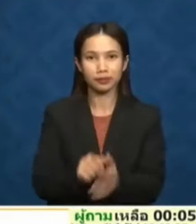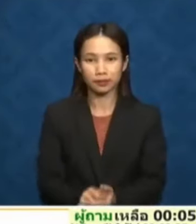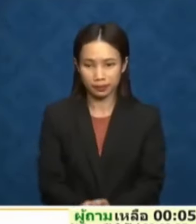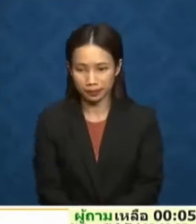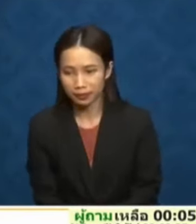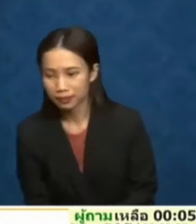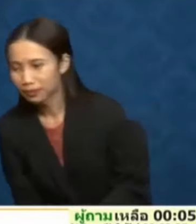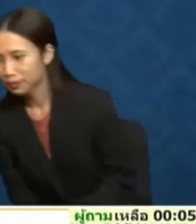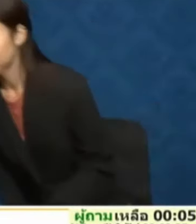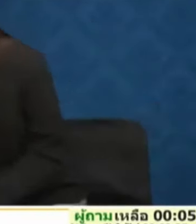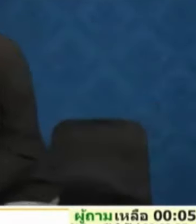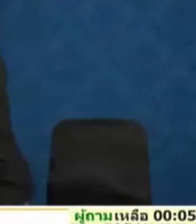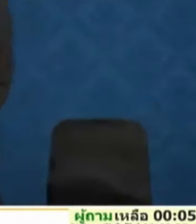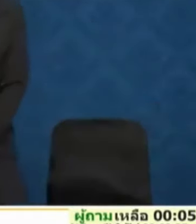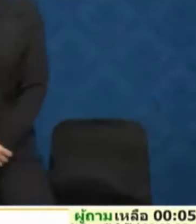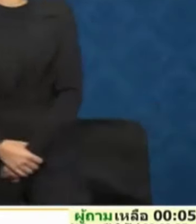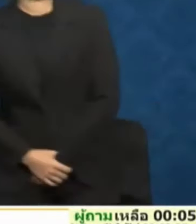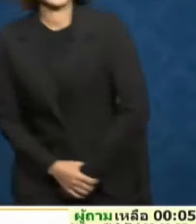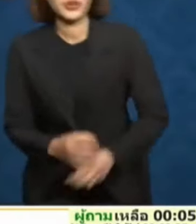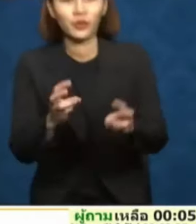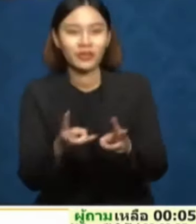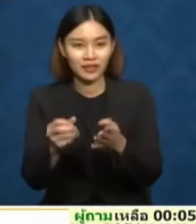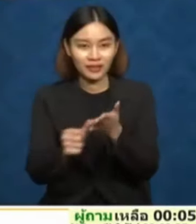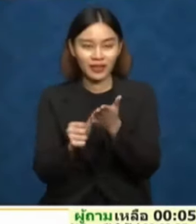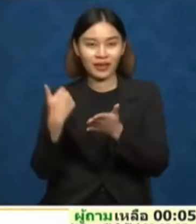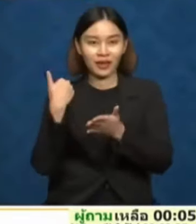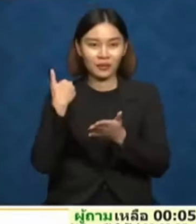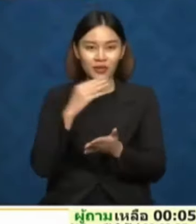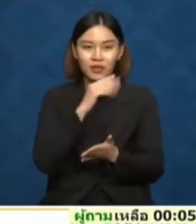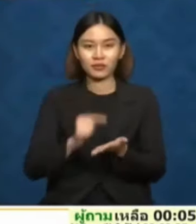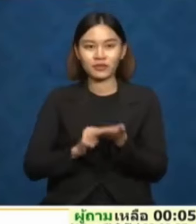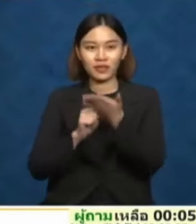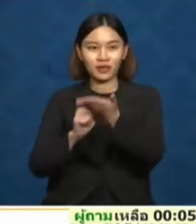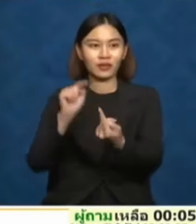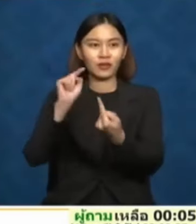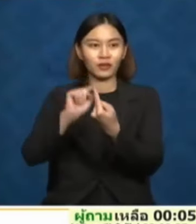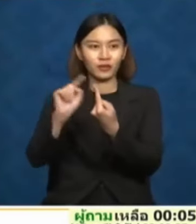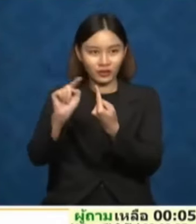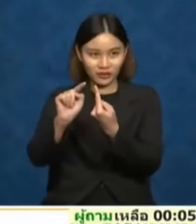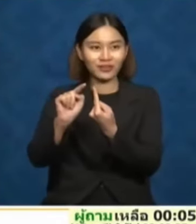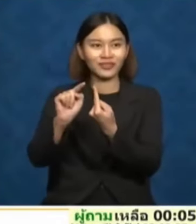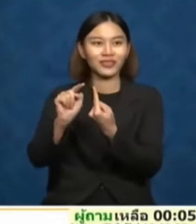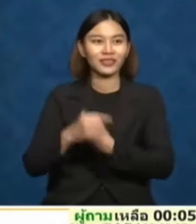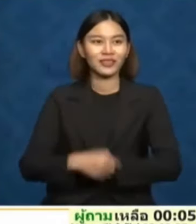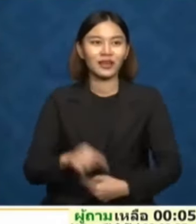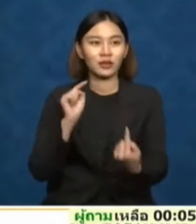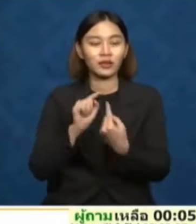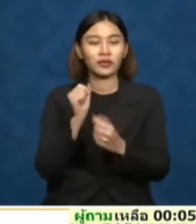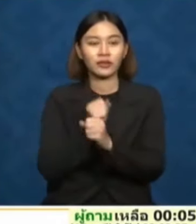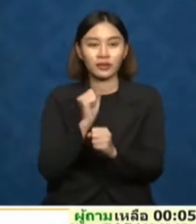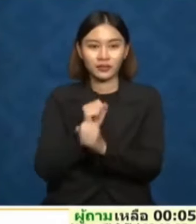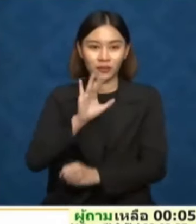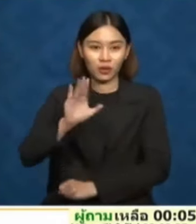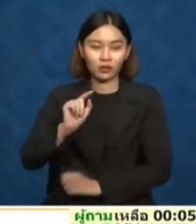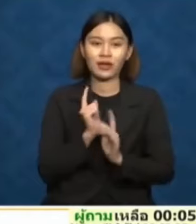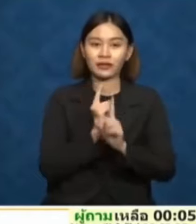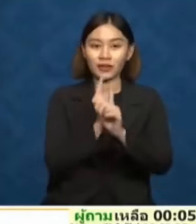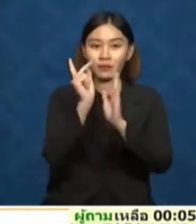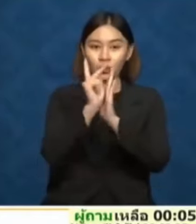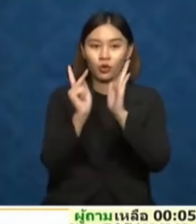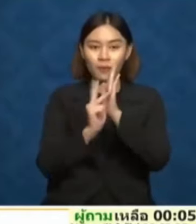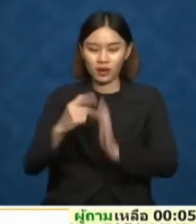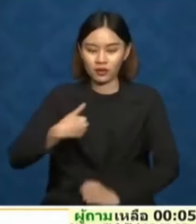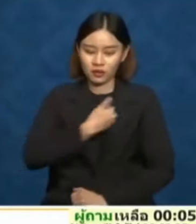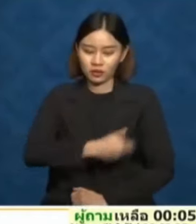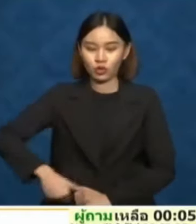มีทางออกบอกว่าถ้าเสนอแบบนี้เนี่ยมันไม่เข้าช่องทางของกระบวนการวิธีการการทำงานของตามกฎหมายหลักประกัน